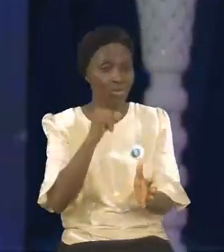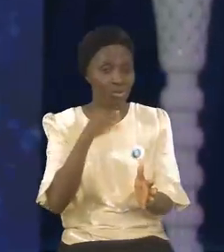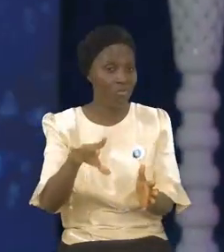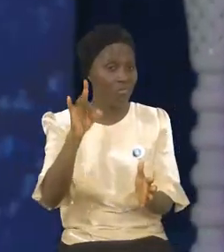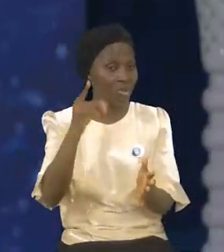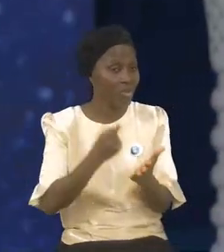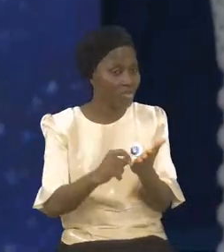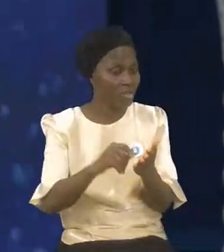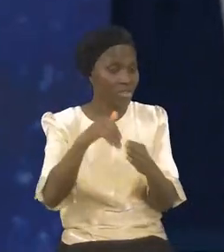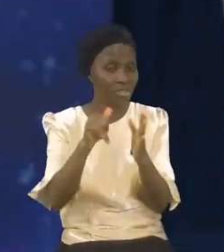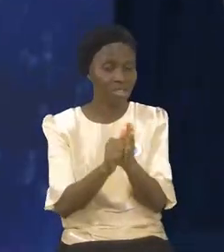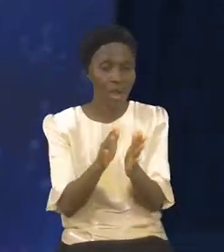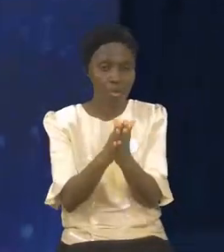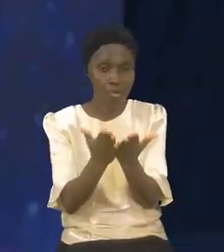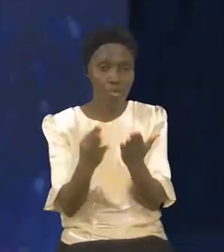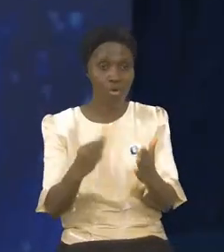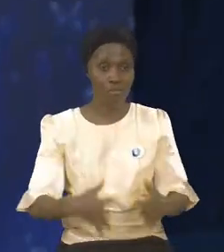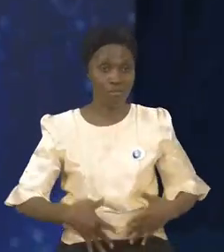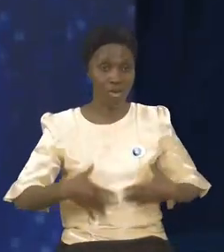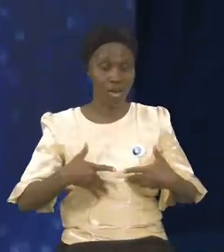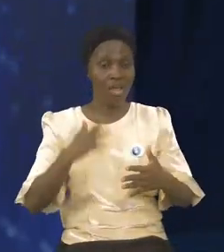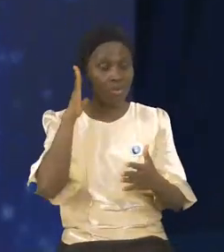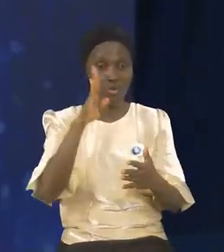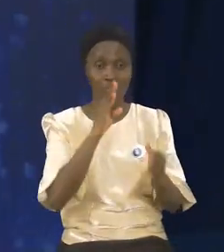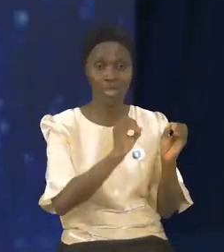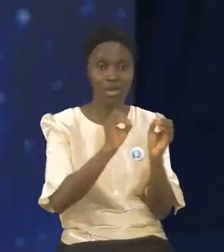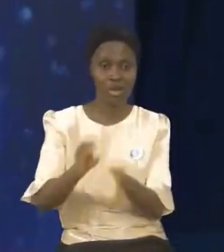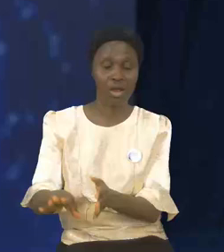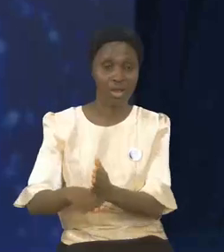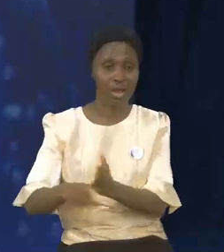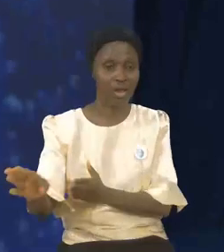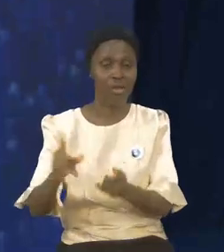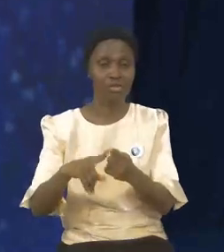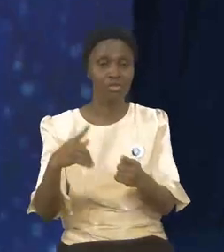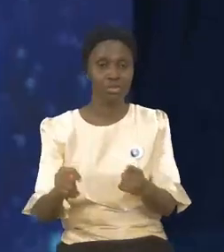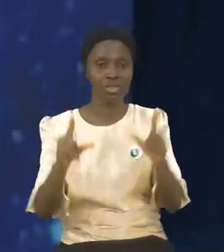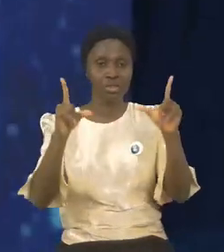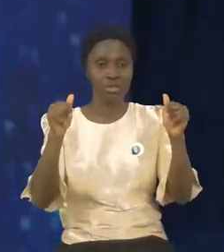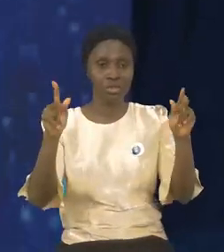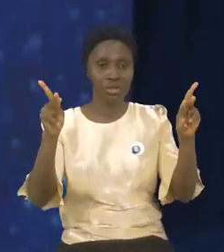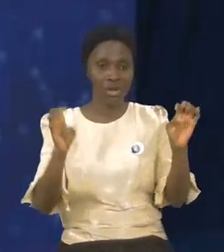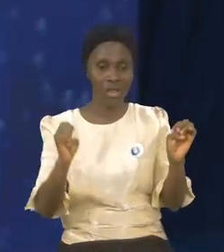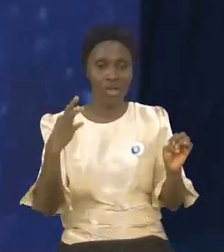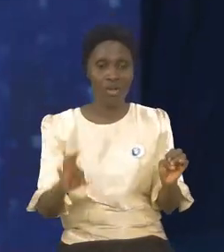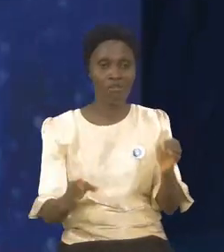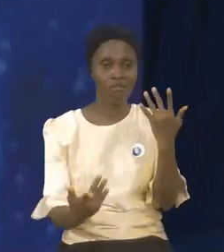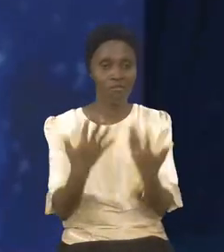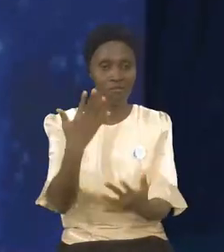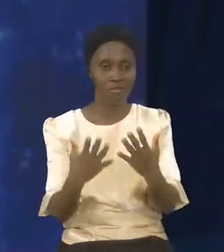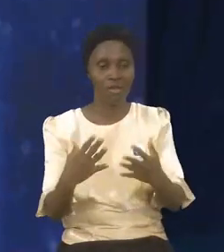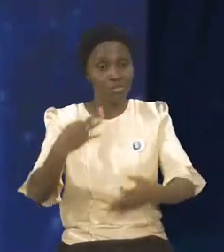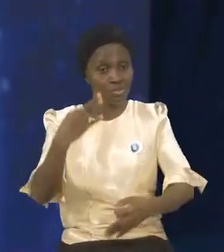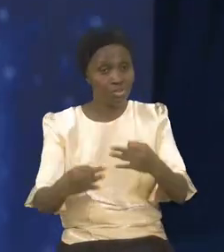irréligieux, un religieux, quiconque ne se trouve pas, n'est pas trouvé écrit dans le livre de vie